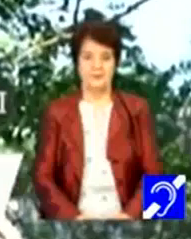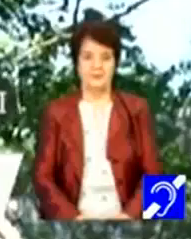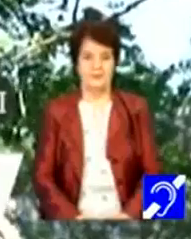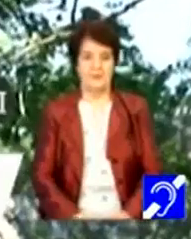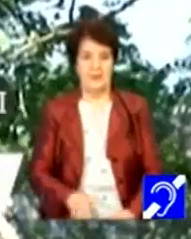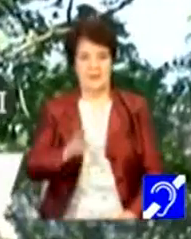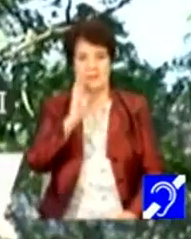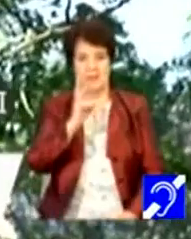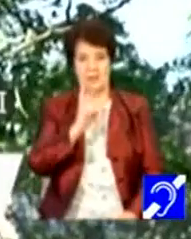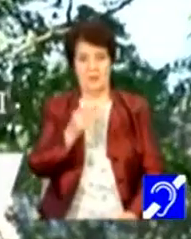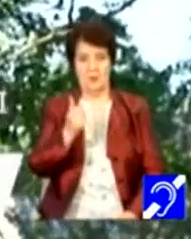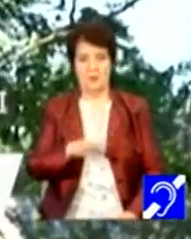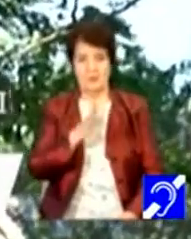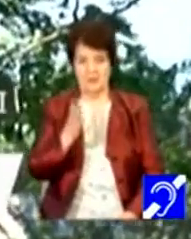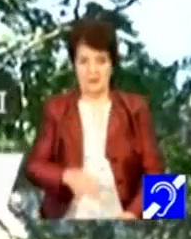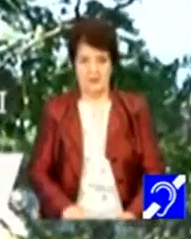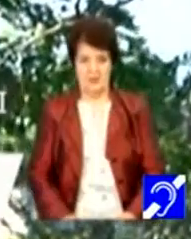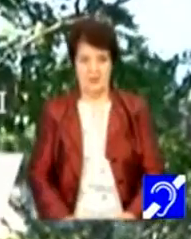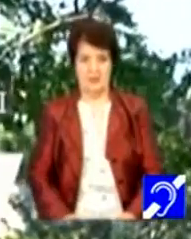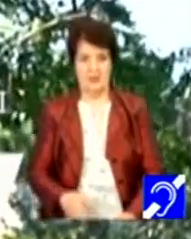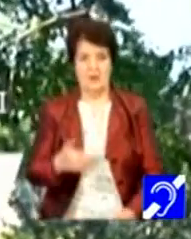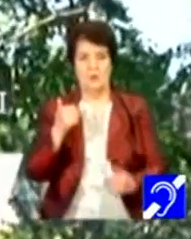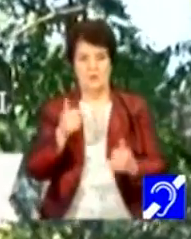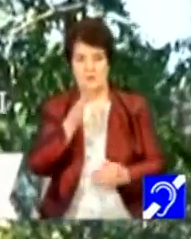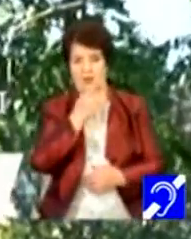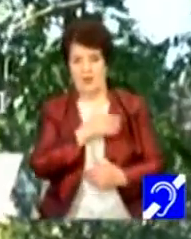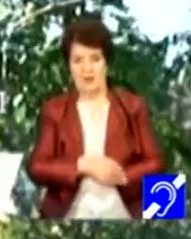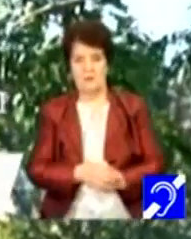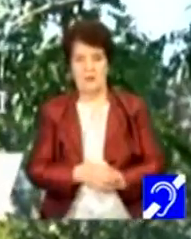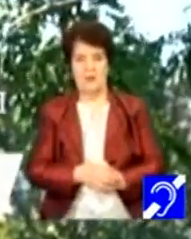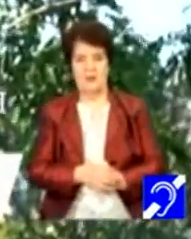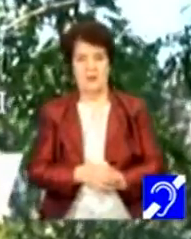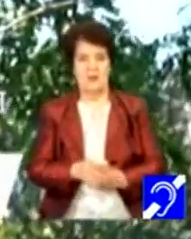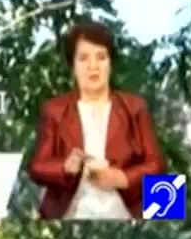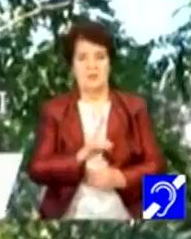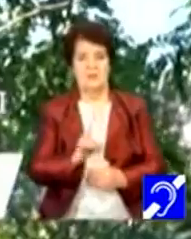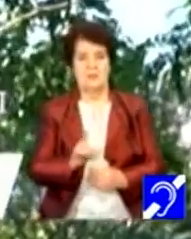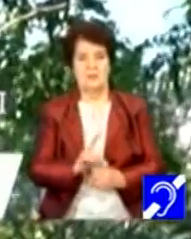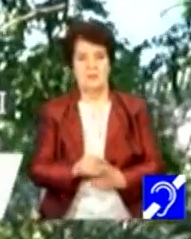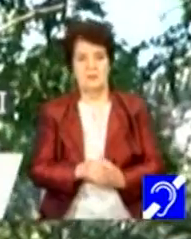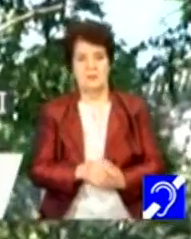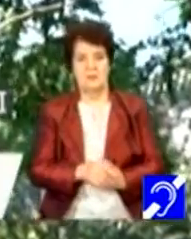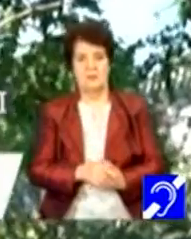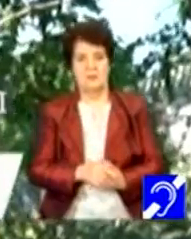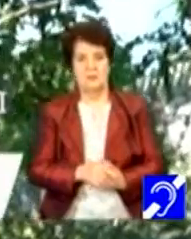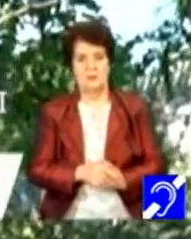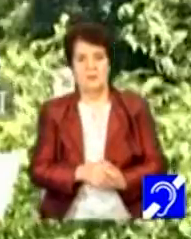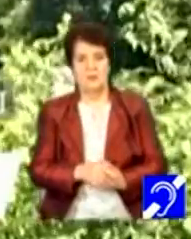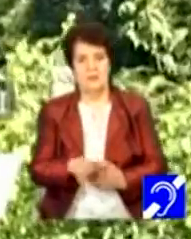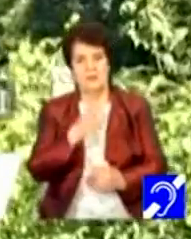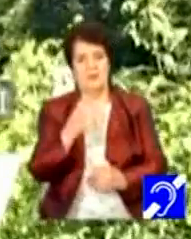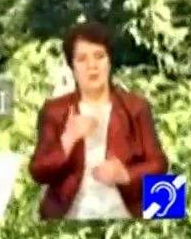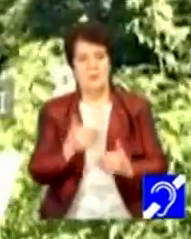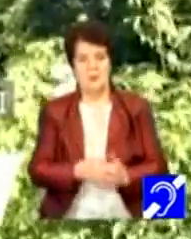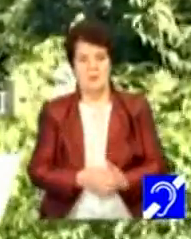Un salariu bun și o vreme bună, nu scunchească așa mult și mai bine.